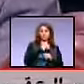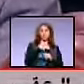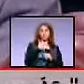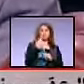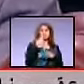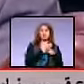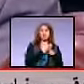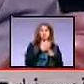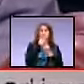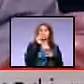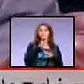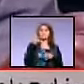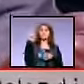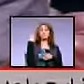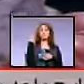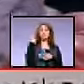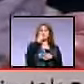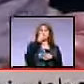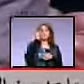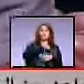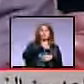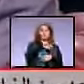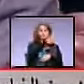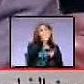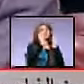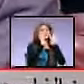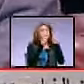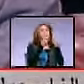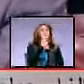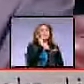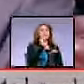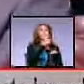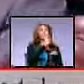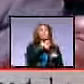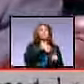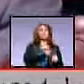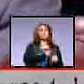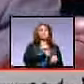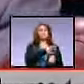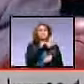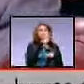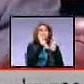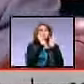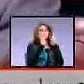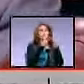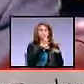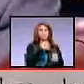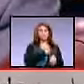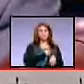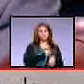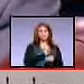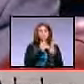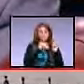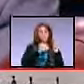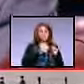قاعد بيتفرج عليك ومتبنيك جدا وحاسس بيك ومتالم ليك، وكان ده بيعبر عن عن زمن موجود في